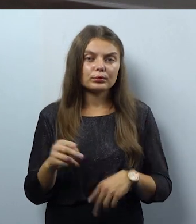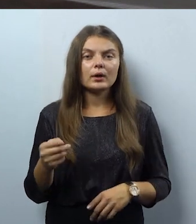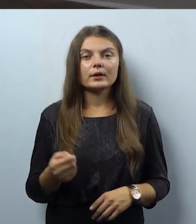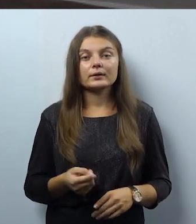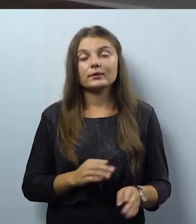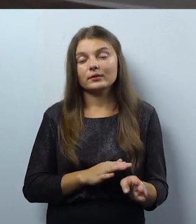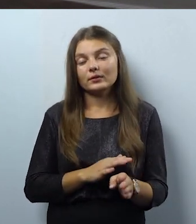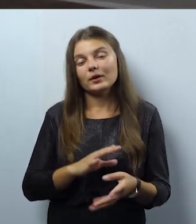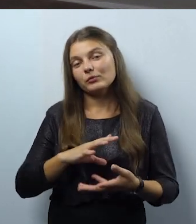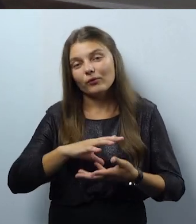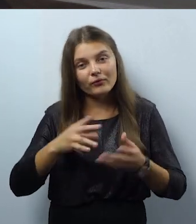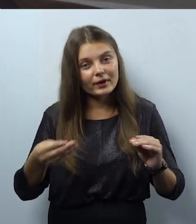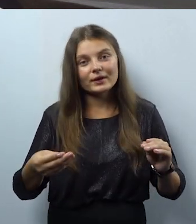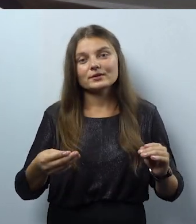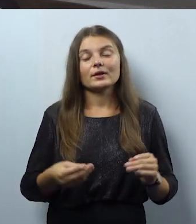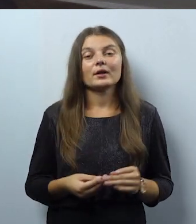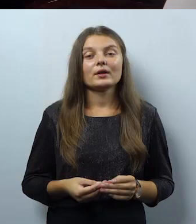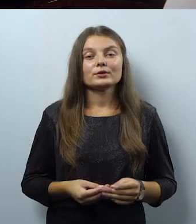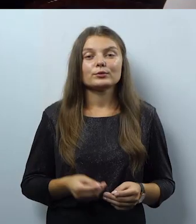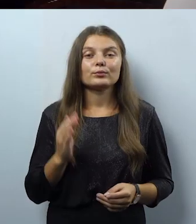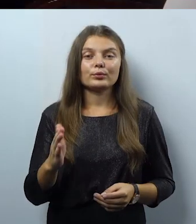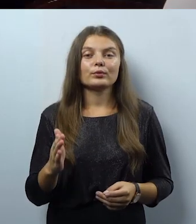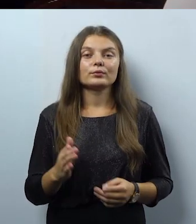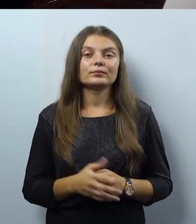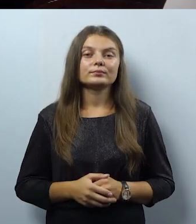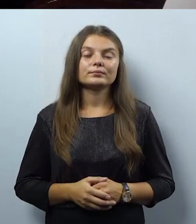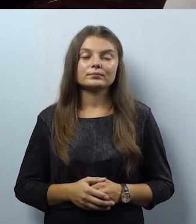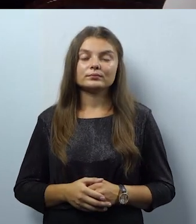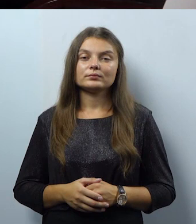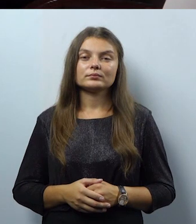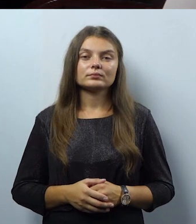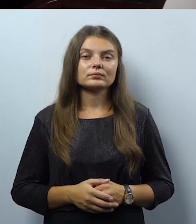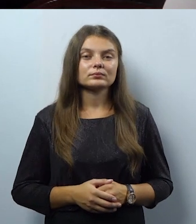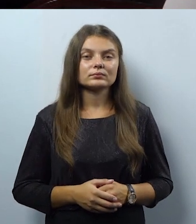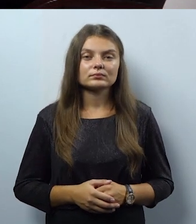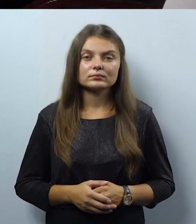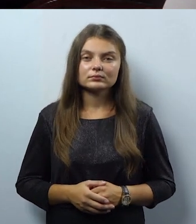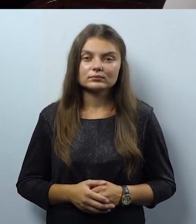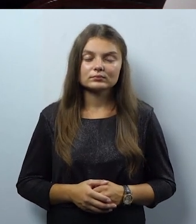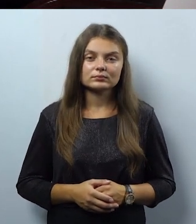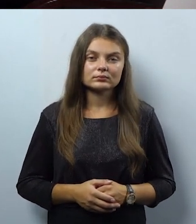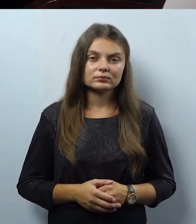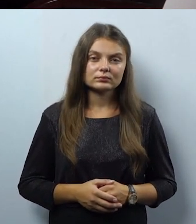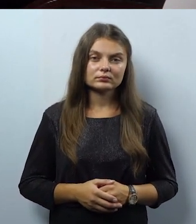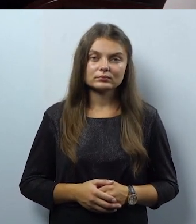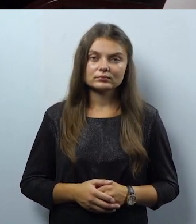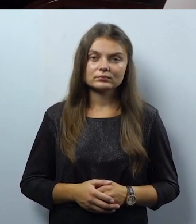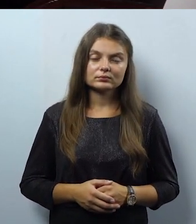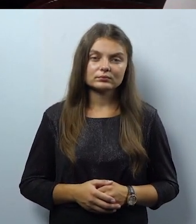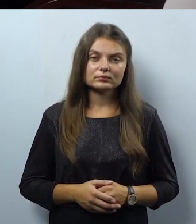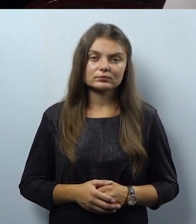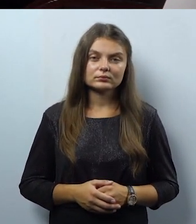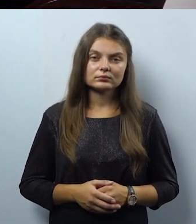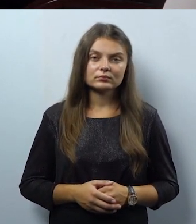ну, зрозуміло, що зараз ситуація є краща, тому що кошти поступали в більшості навіть у тих 20%, а вони зараз будуть